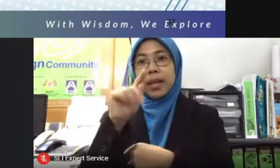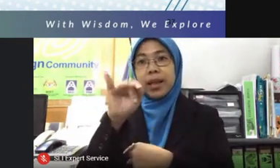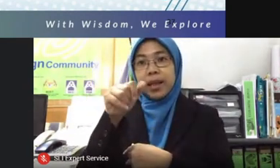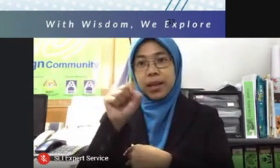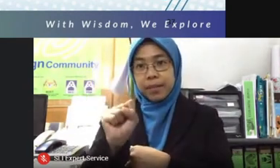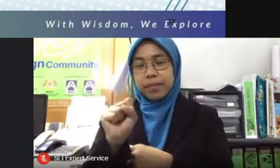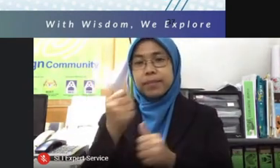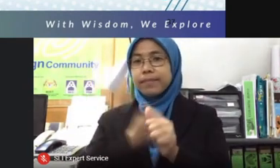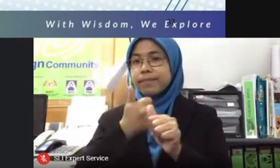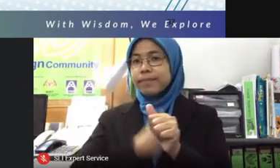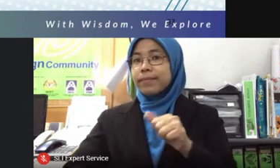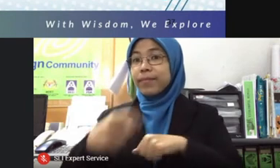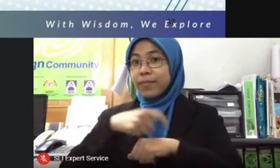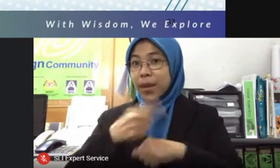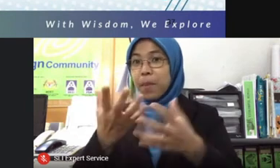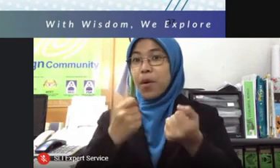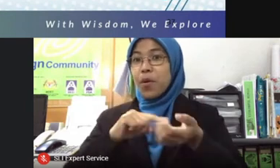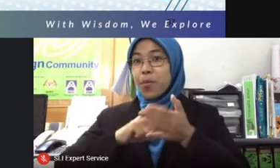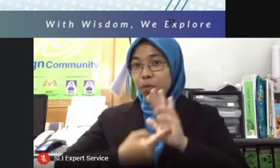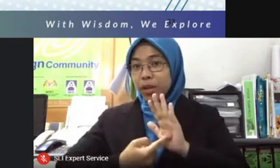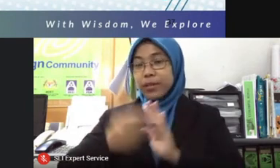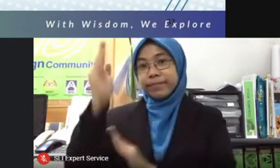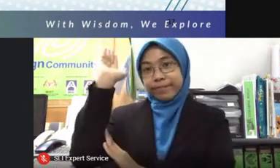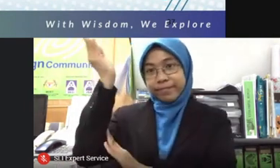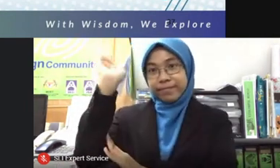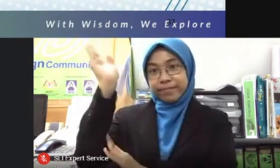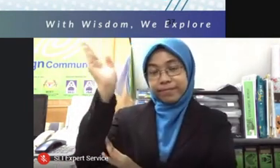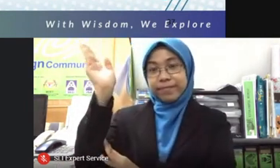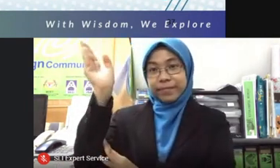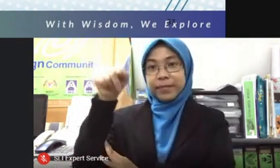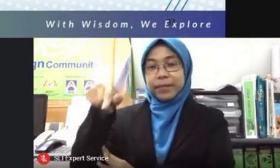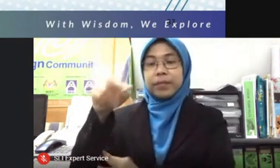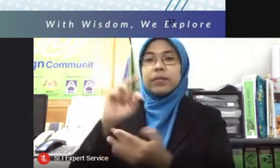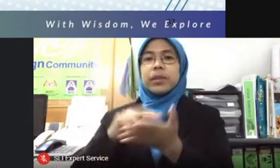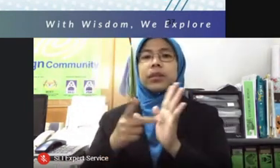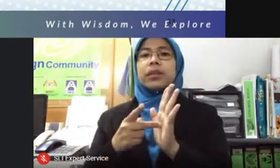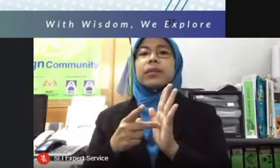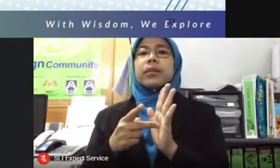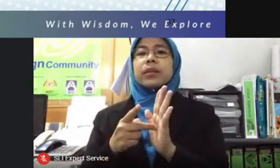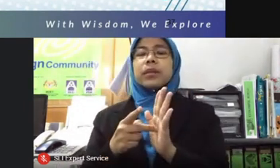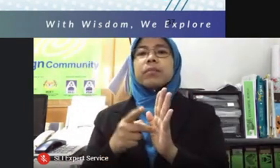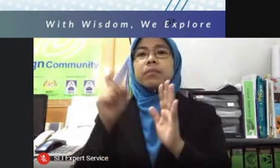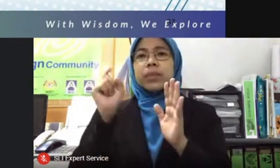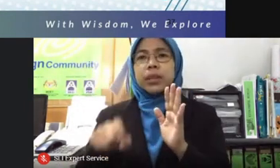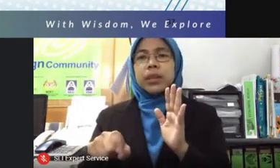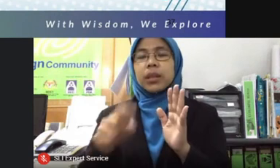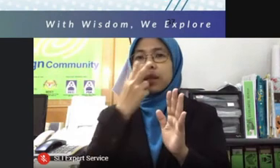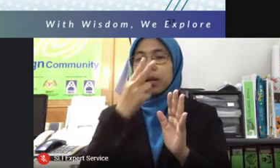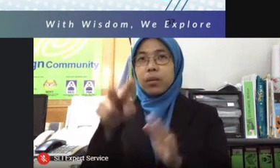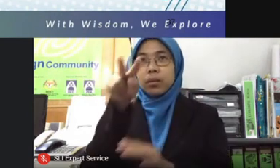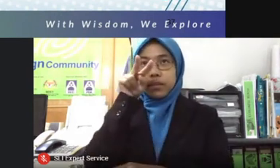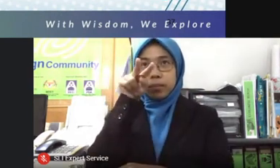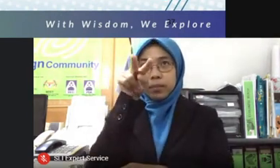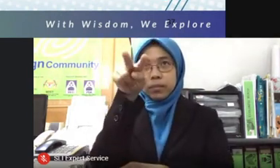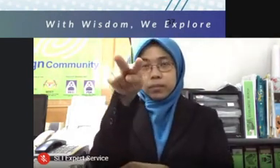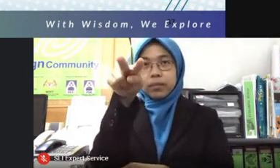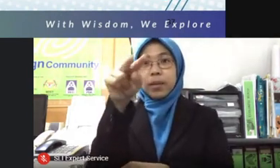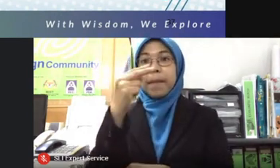every time kita hendak memberikan speech kepada public, instead of looking straight dekat